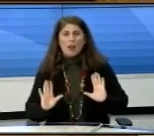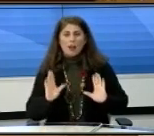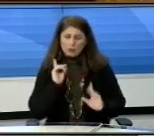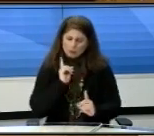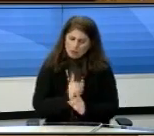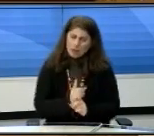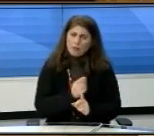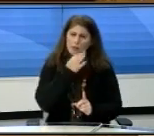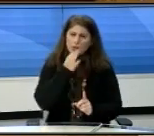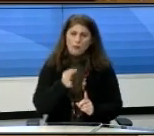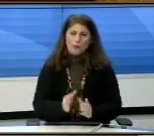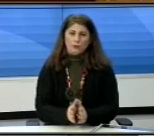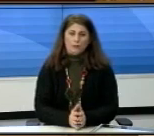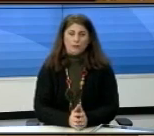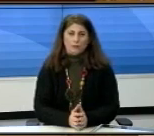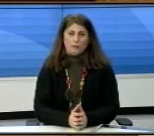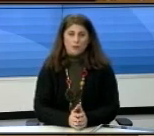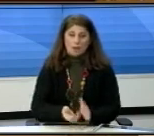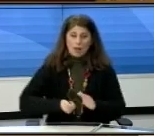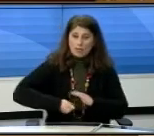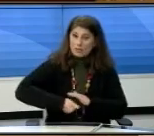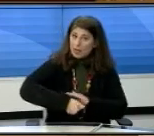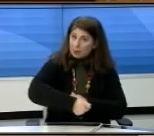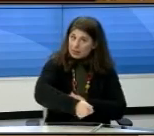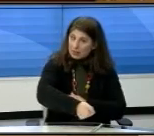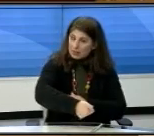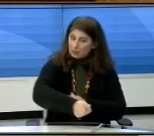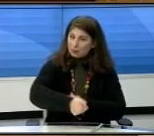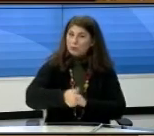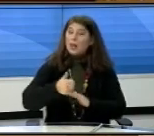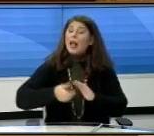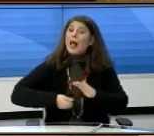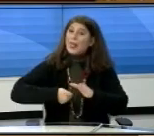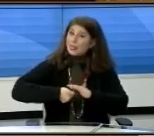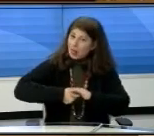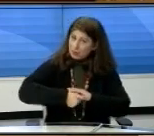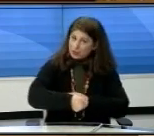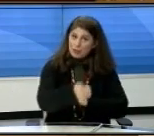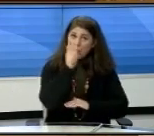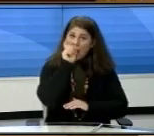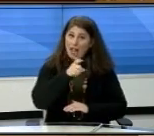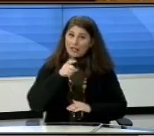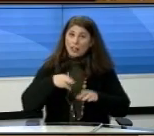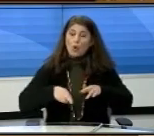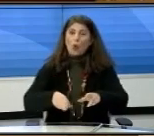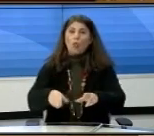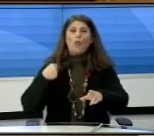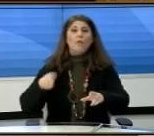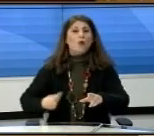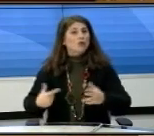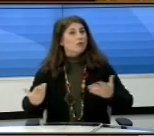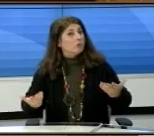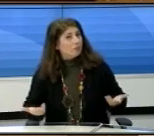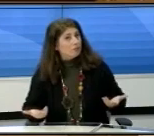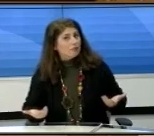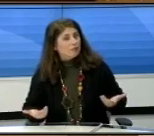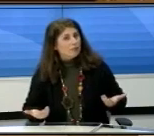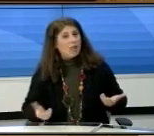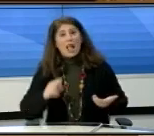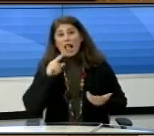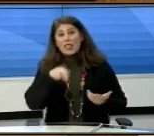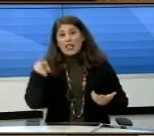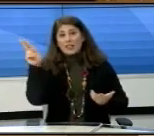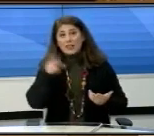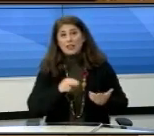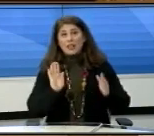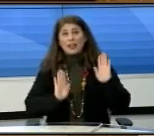συγκεκριμένοι. Θα επιστρέψουμε, το ξαναθέτω το ερώτημα, θα επιστρέψουμε την Αττική Οδό στο δημόσιο? Θα καταργήσουμε